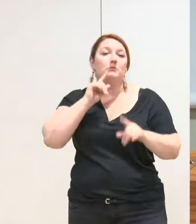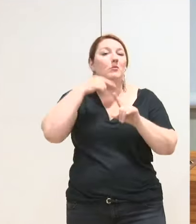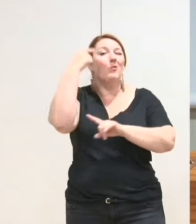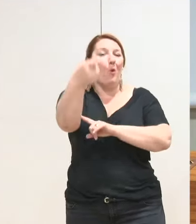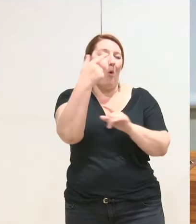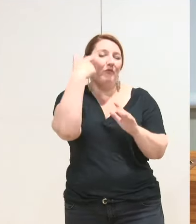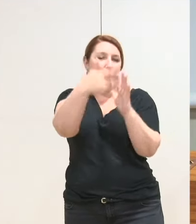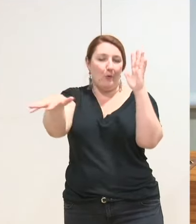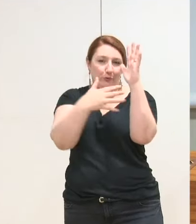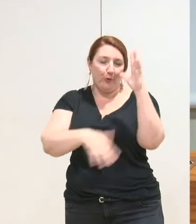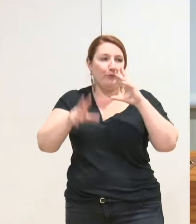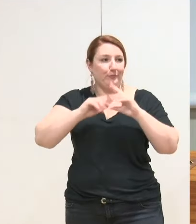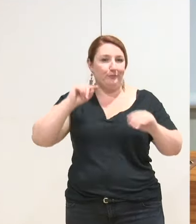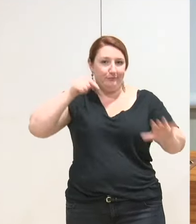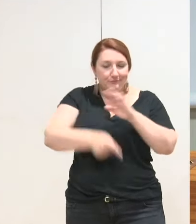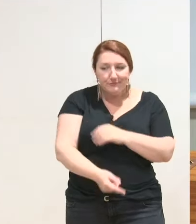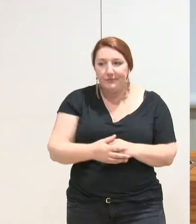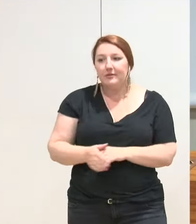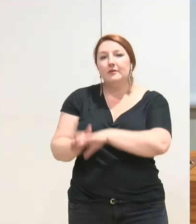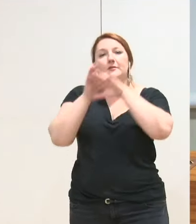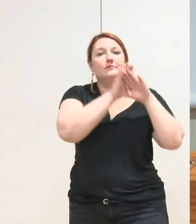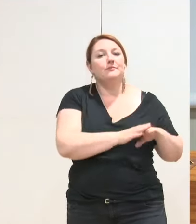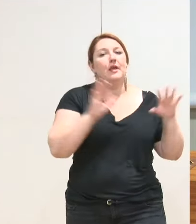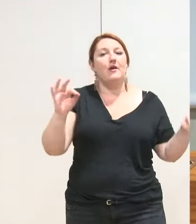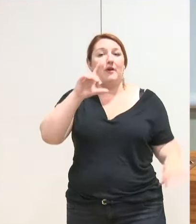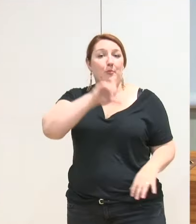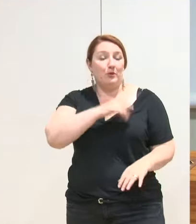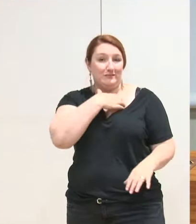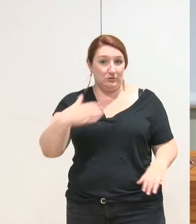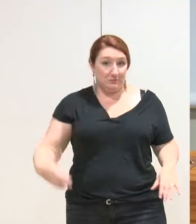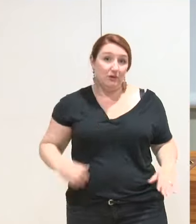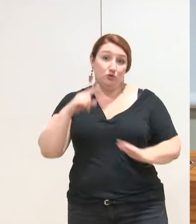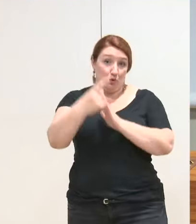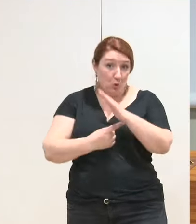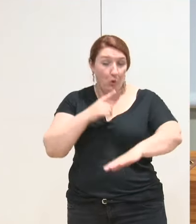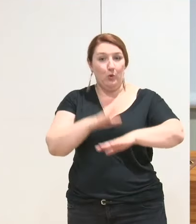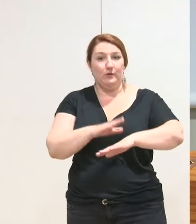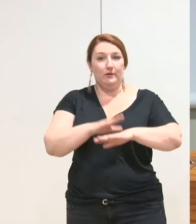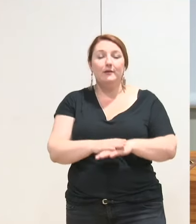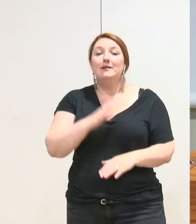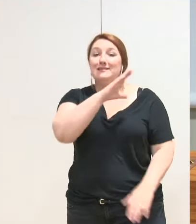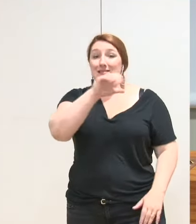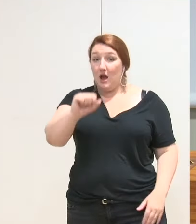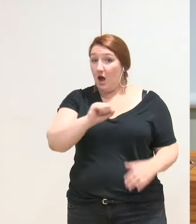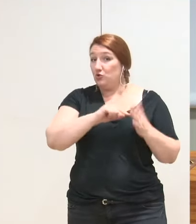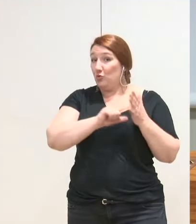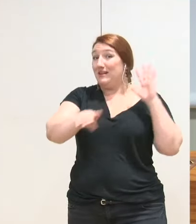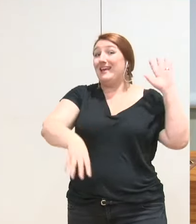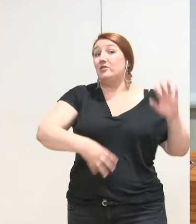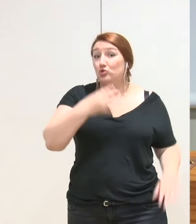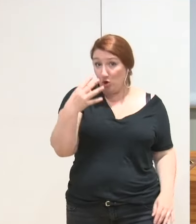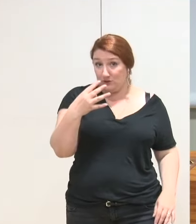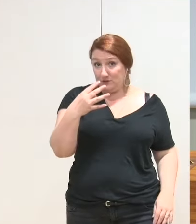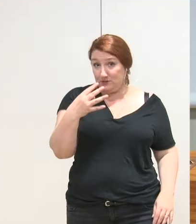l'automne sur la situation de la police municipale je le redis à nouveau puisque nous sommes sur le CA 2014 vous pouvez